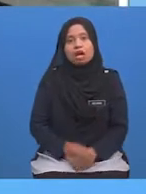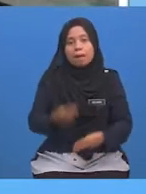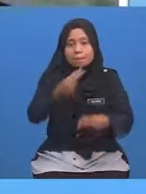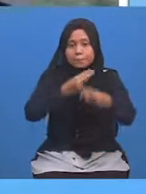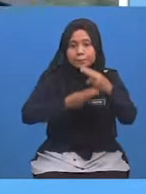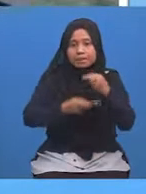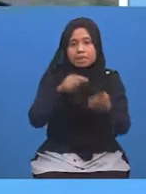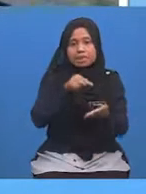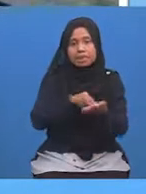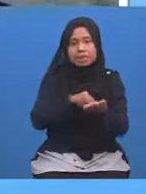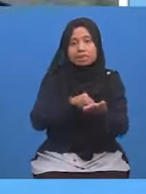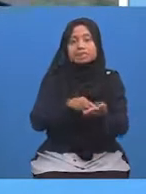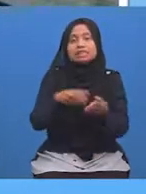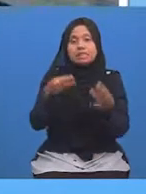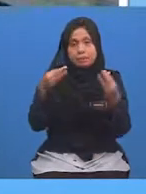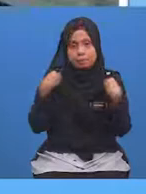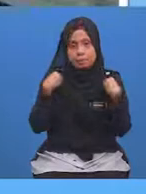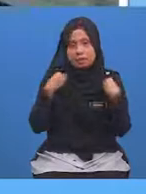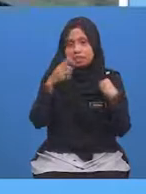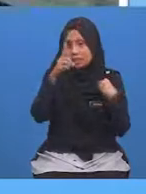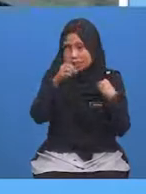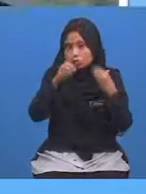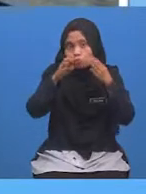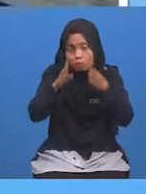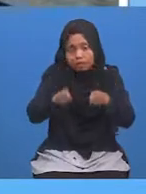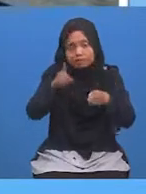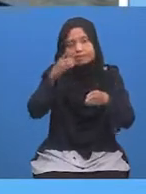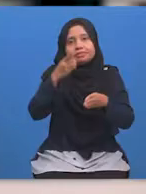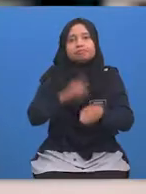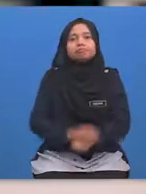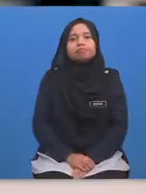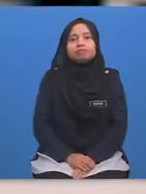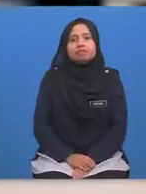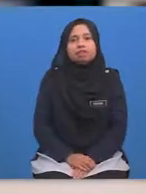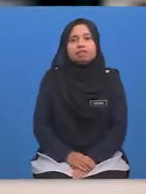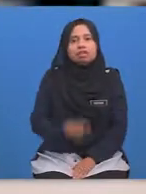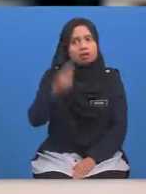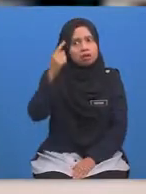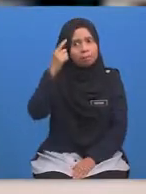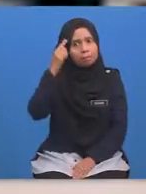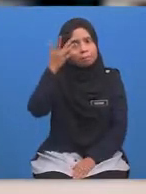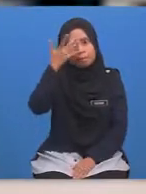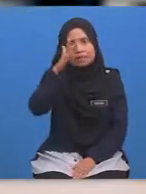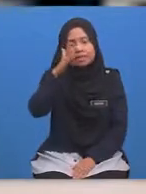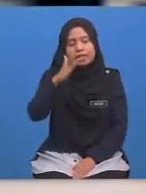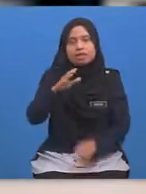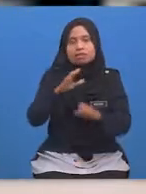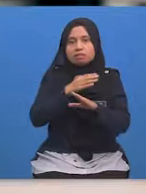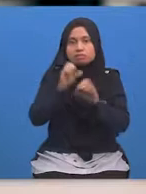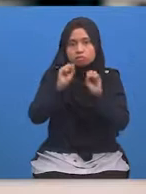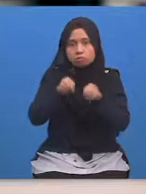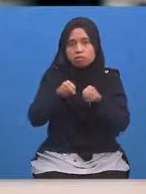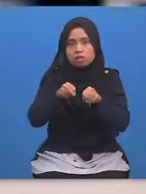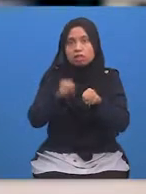Perniagaan ini dimiliki oleh seorang pemilik sahaja. Kebijaksanaan dan kebolehan